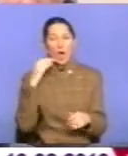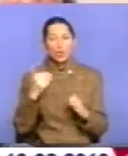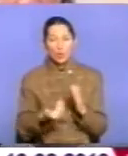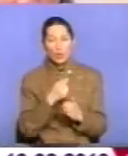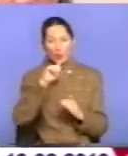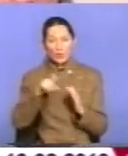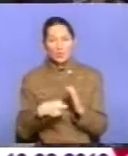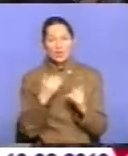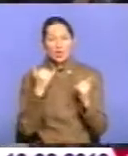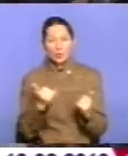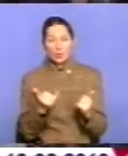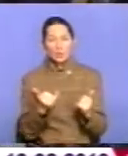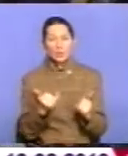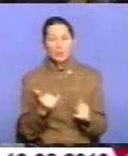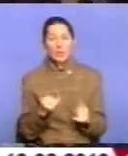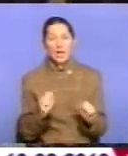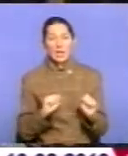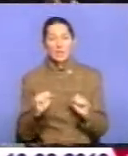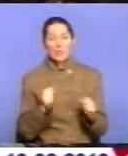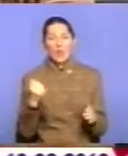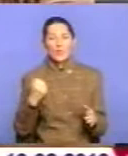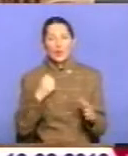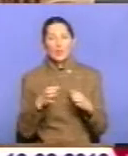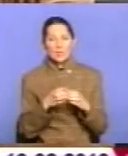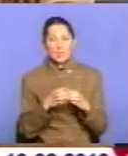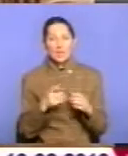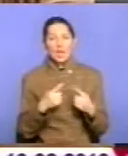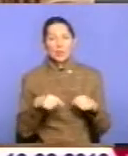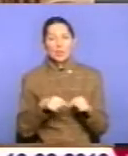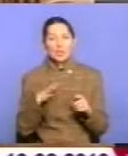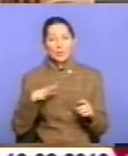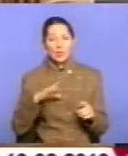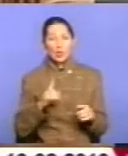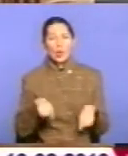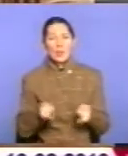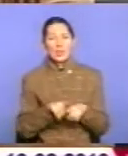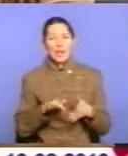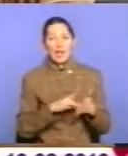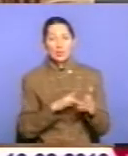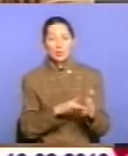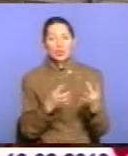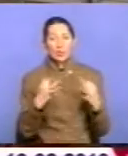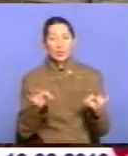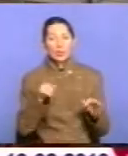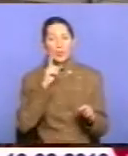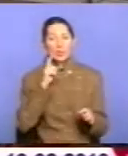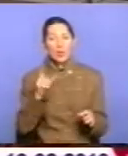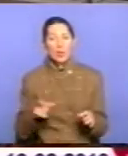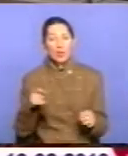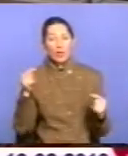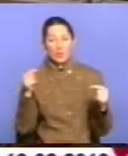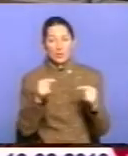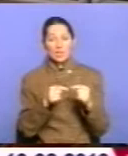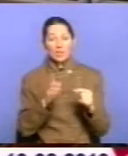цьому впевнений. Керівництво військової частини та організатори сподіваються, що такі екскурсії дозволять молодим людям визначитись у своїй